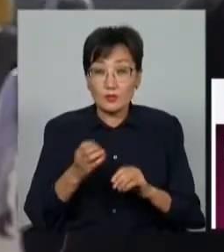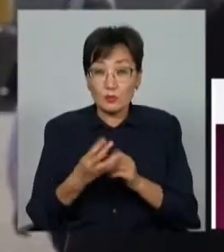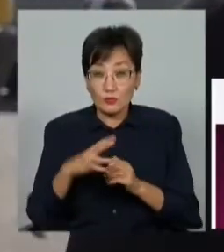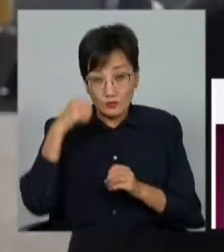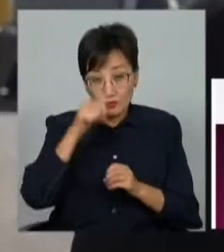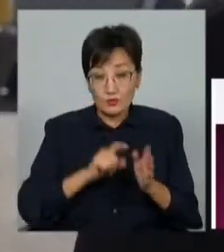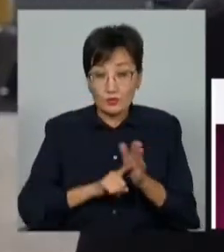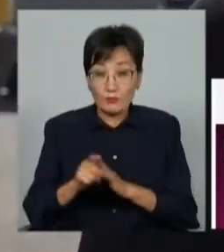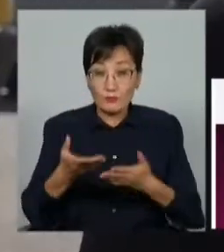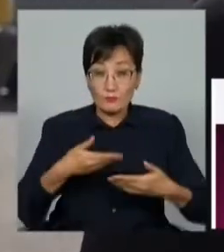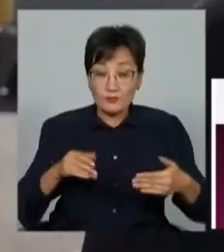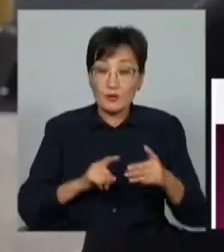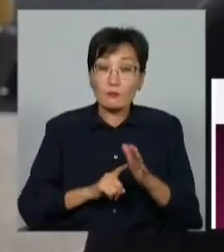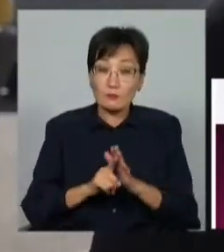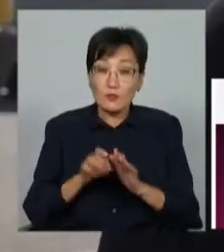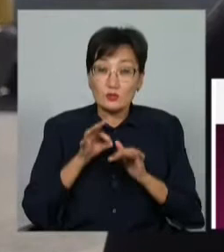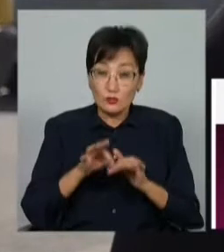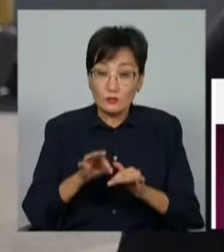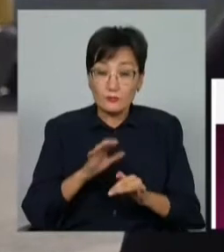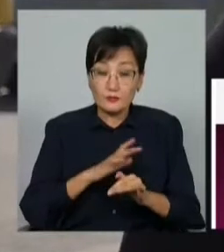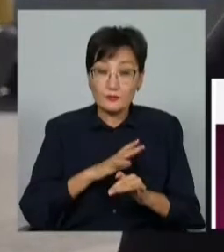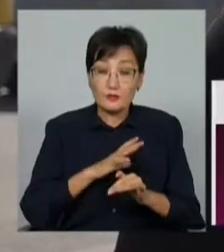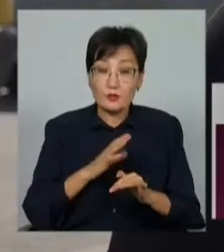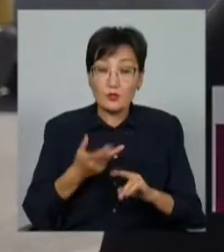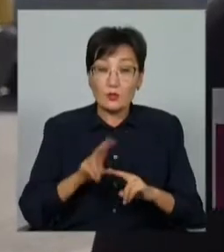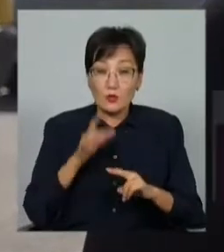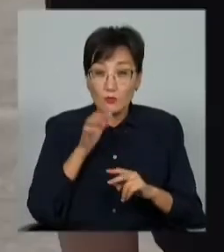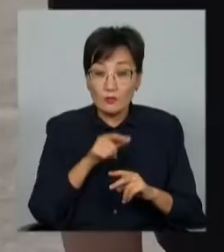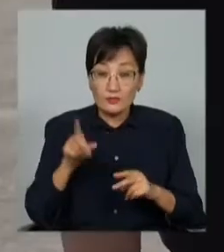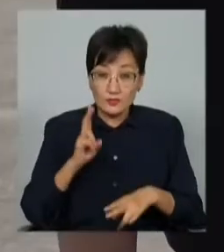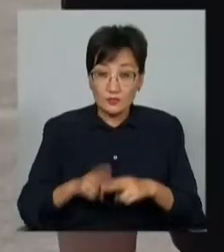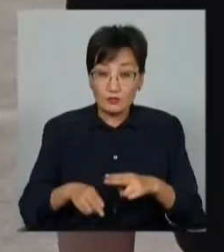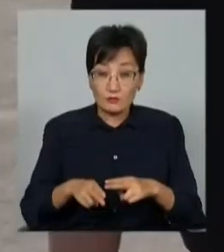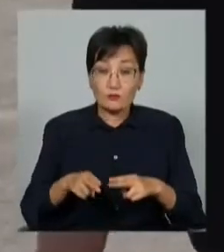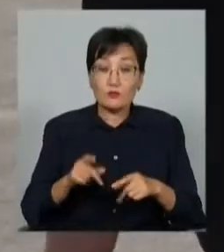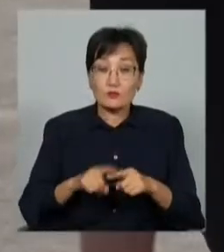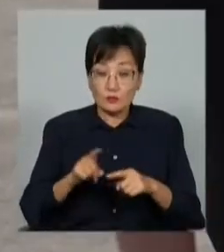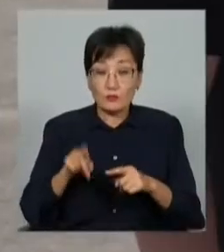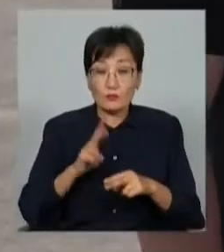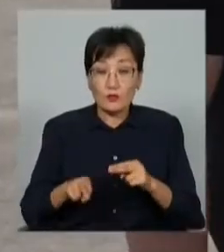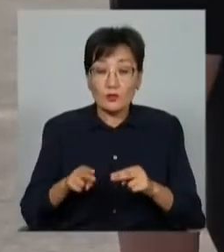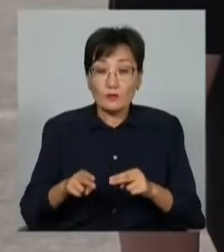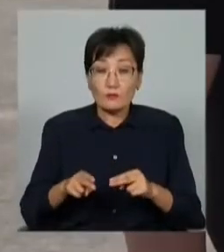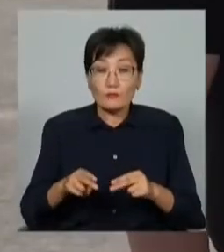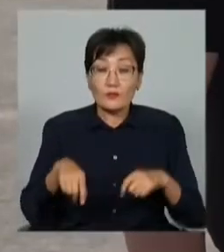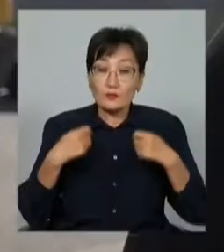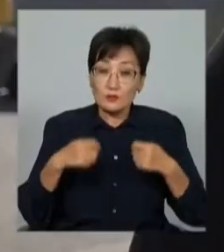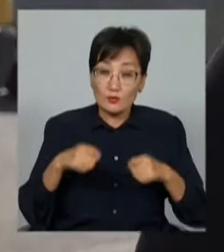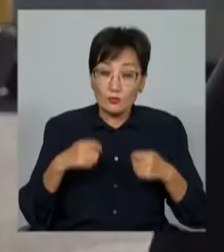2014-тен бастап бізде басталды. Жұмын осы қайдың тамамдап, мені бітіп қалдық ұжы. Өте сауда жасағанға